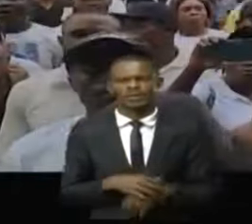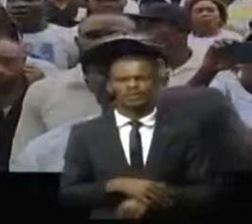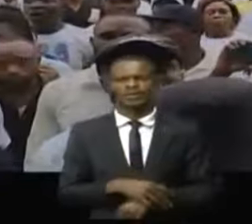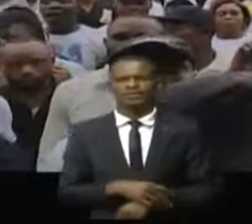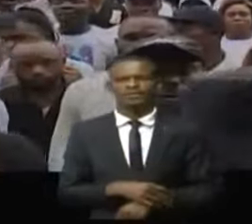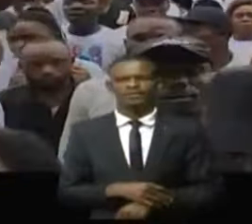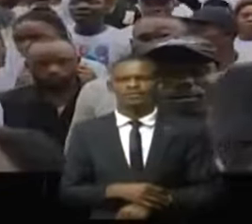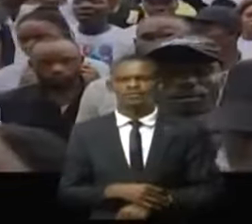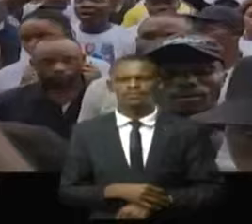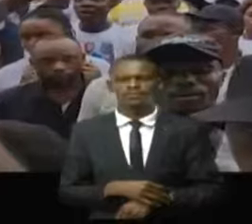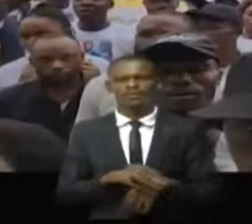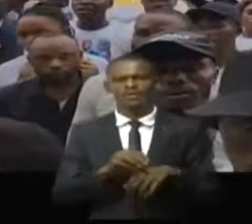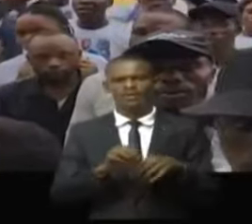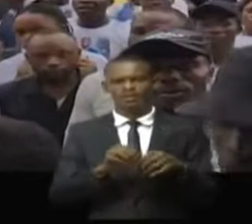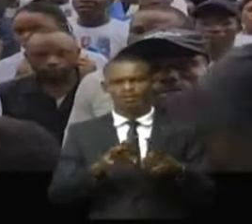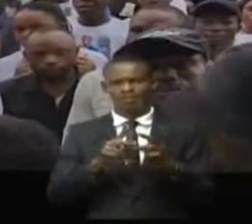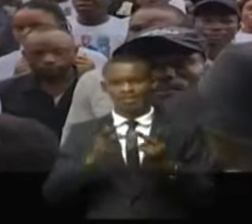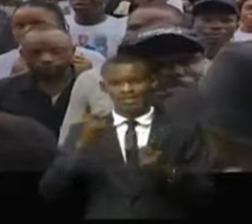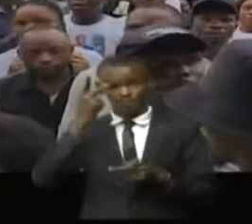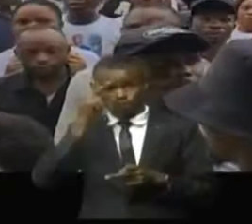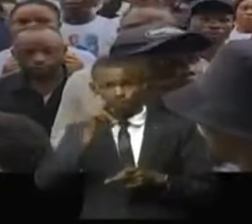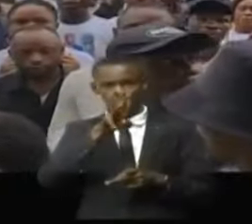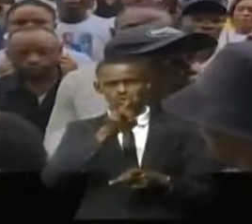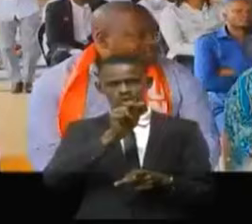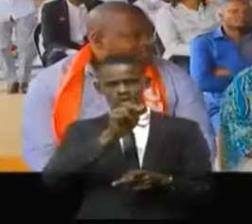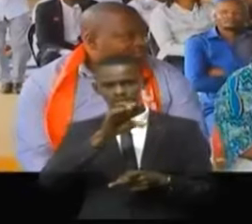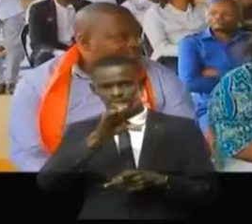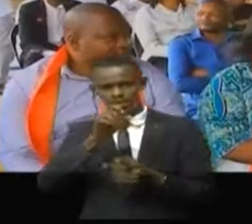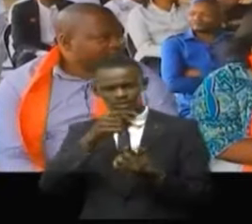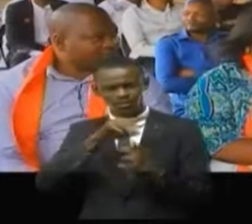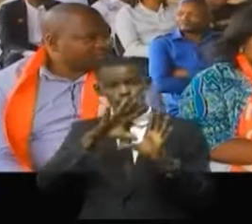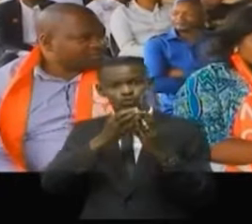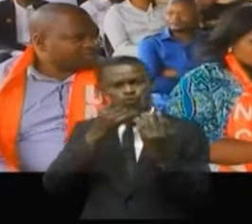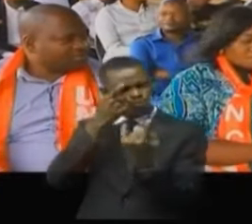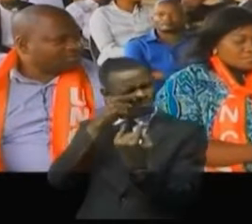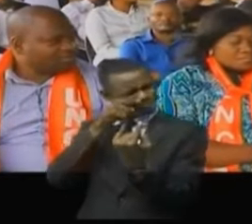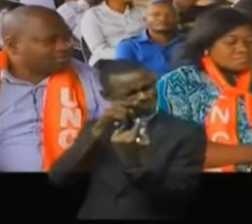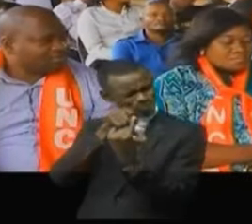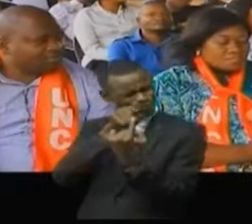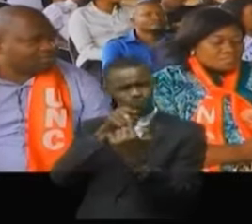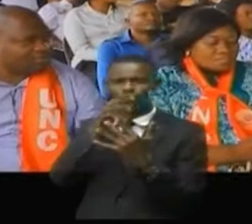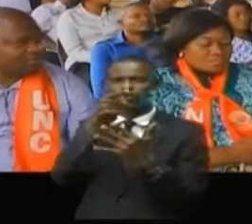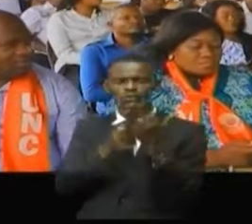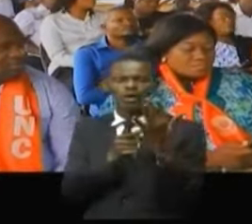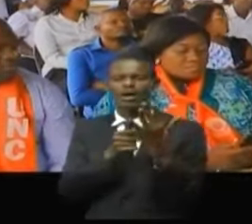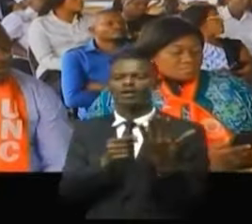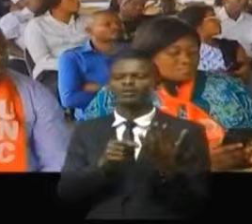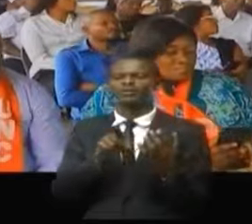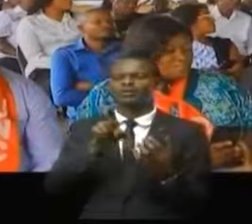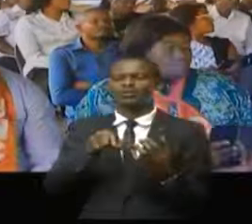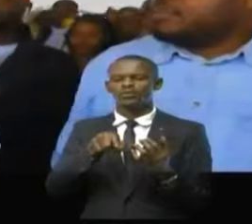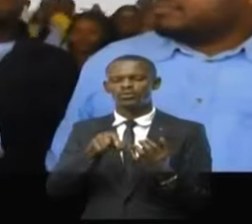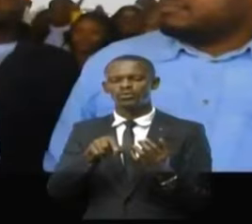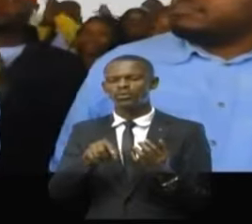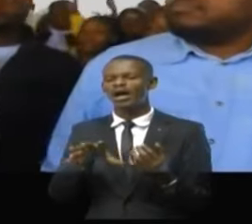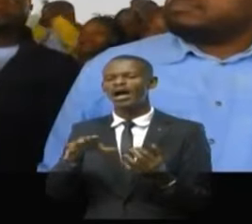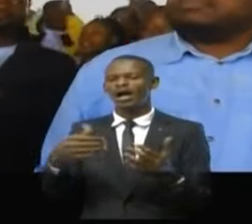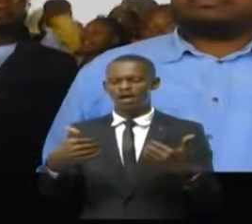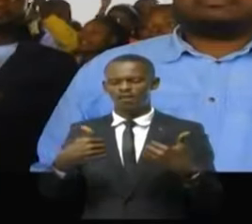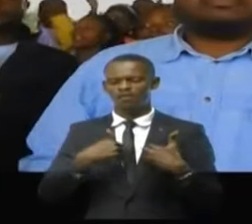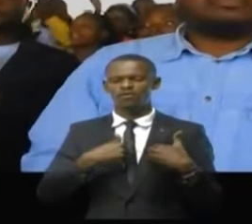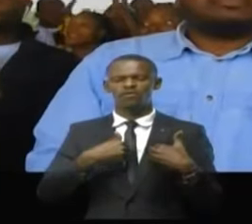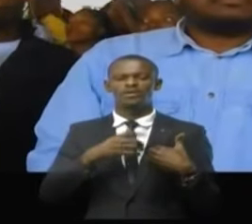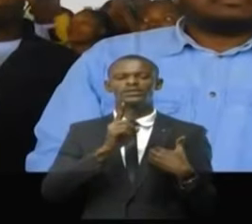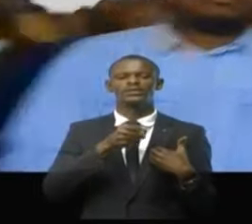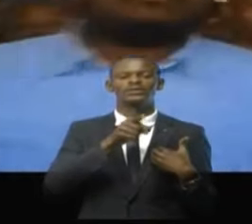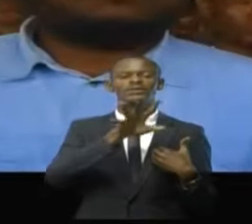À l'UNC du secrétaire général Billy Kambalé, l'objectif reste le même, offrir au parti au moins 150 députés à travers le pays et surtout offrir un